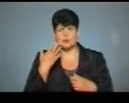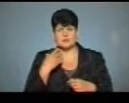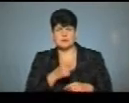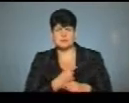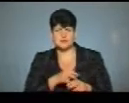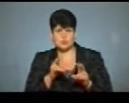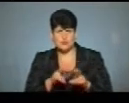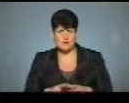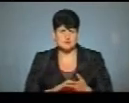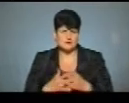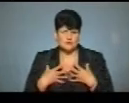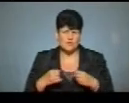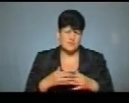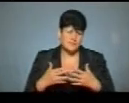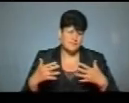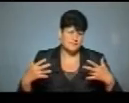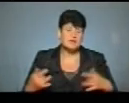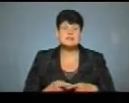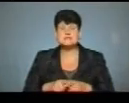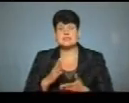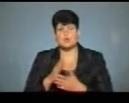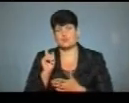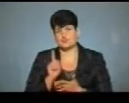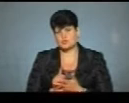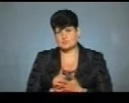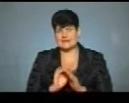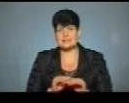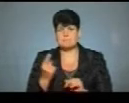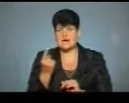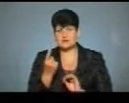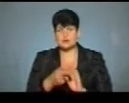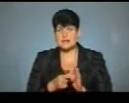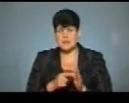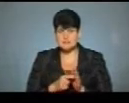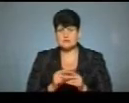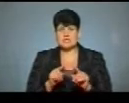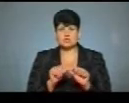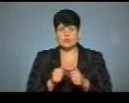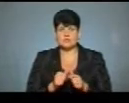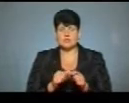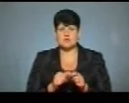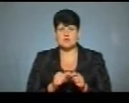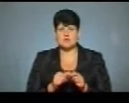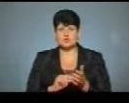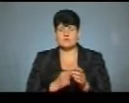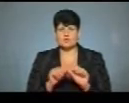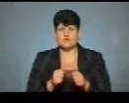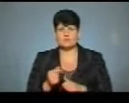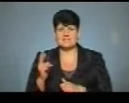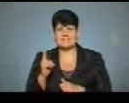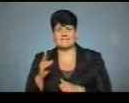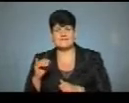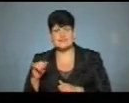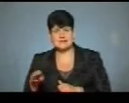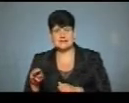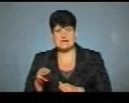стан здоров'я, і так далі. Це є обов'язковим. Діти 1 класу такі довідки оформили в квітні, в травні, тому що